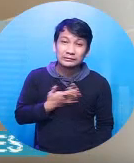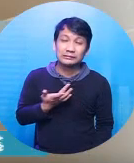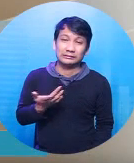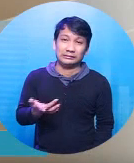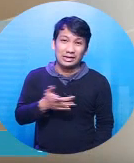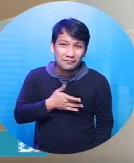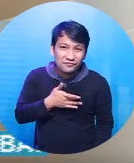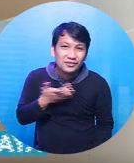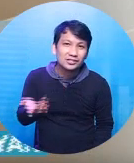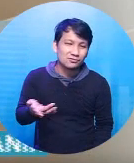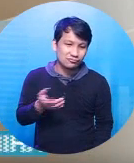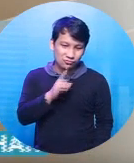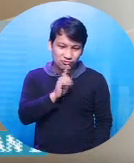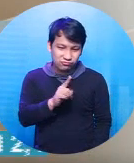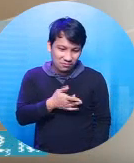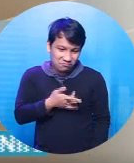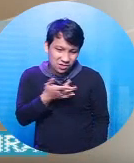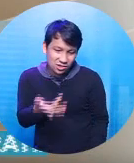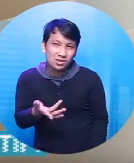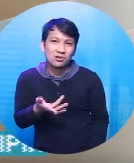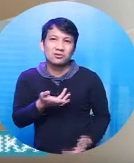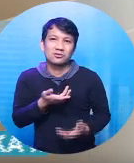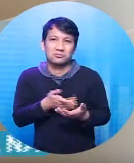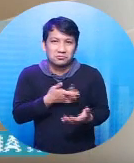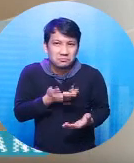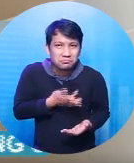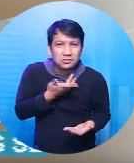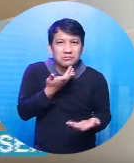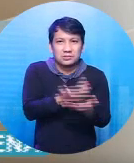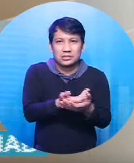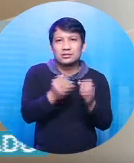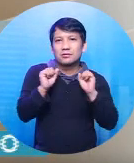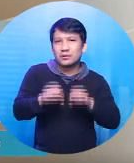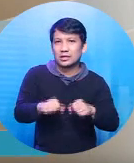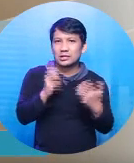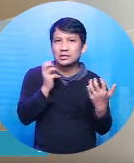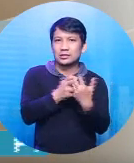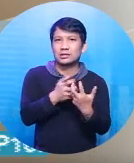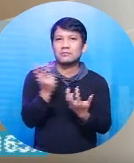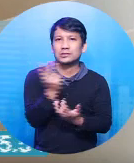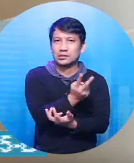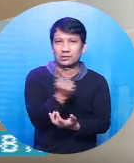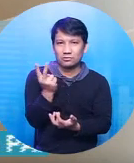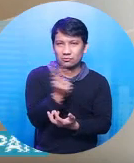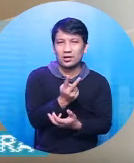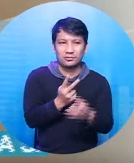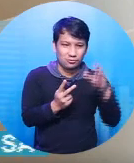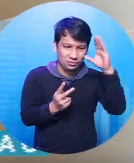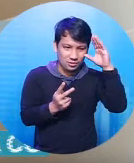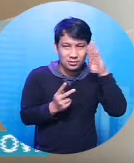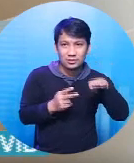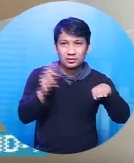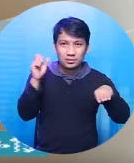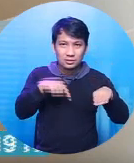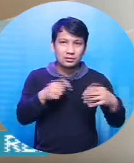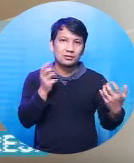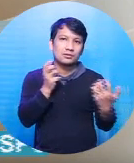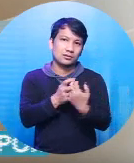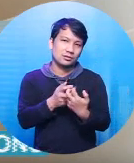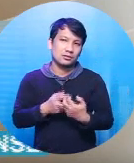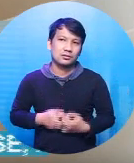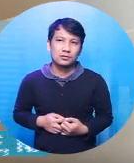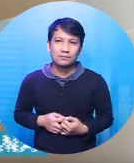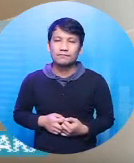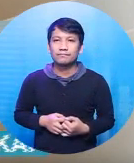sabihin natin na may emosyon, meron na talagang emotional involvement silang parehas. And it so happened kasi pagdating sa ganyan,